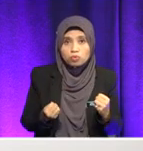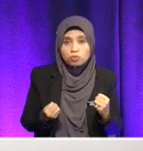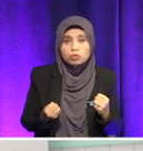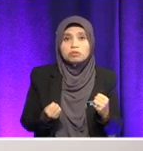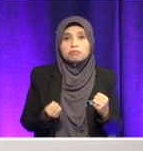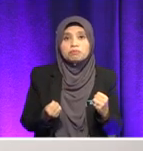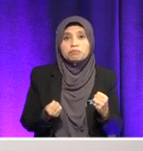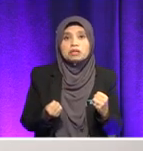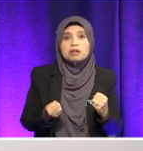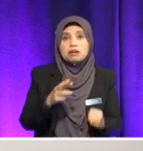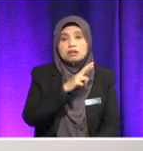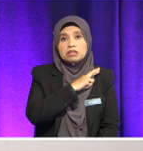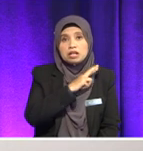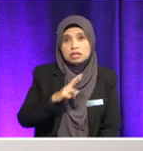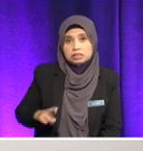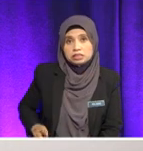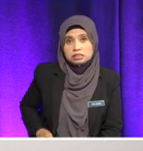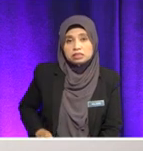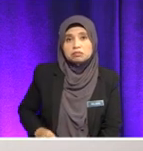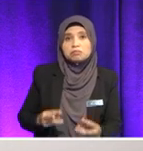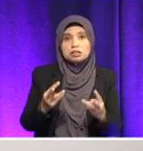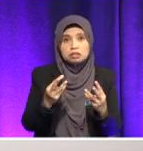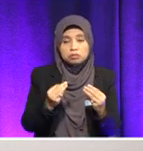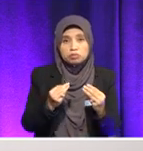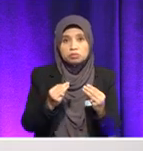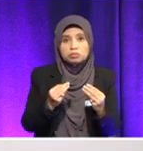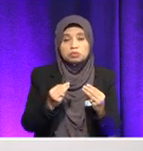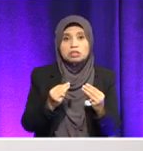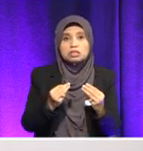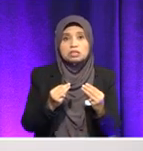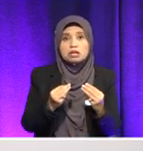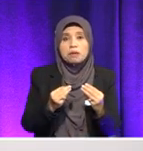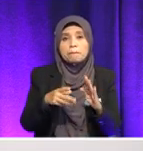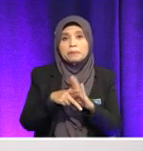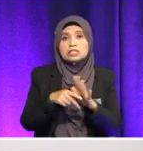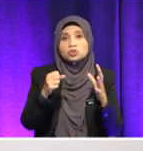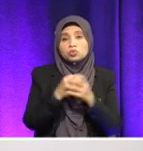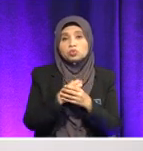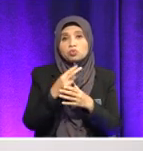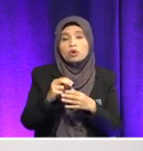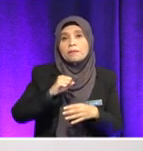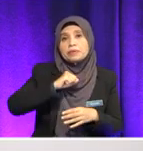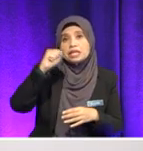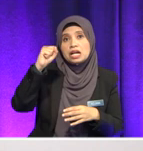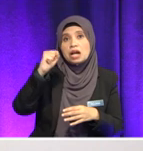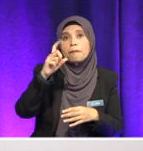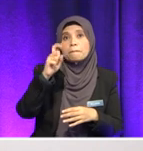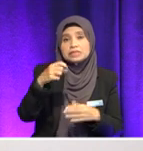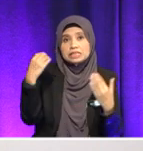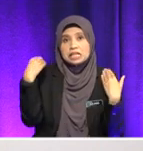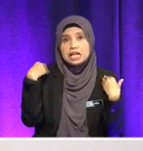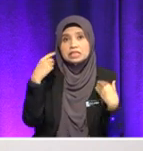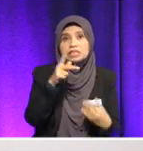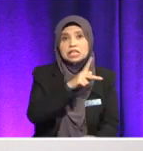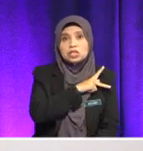Baginda sendiri antaranya bang Ida mencadangkan Spanyol persekutuan yang merdeka mempunyai seorang ketua negara yang